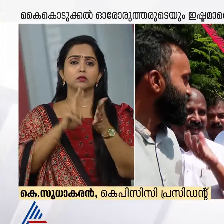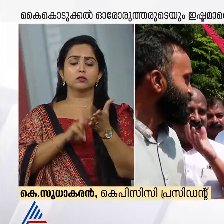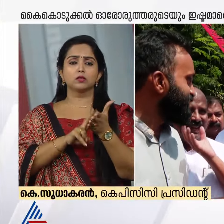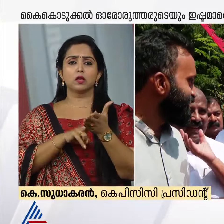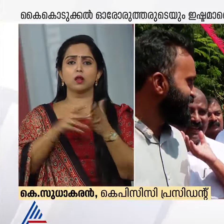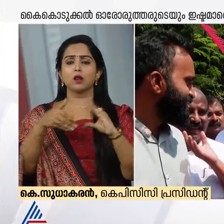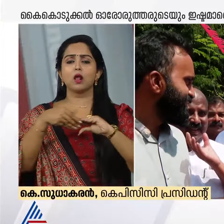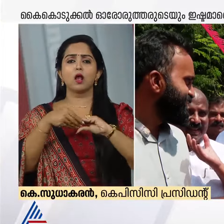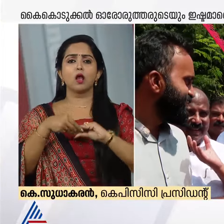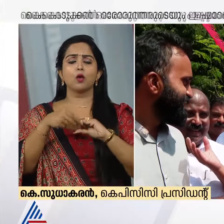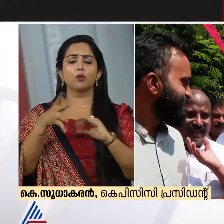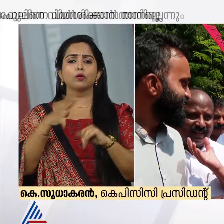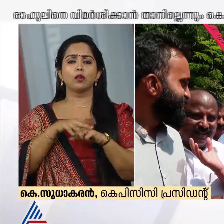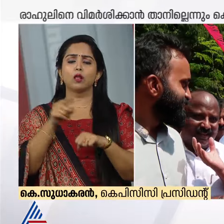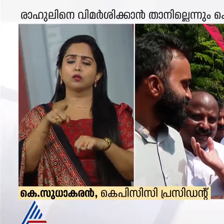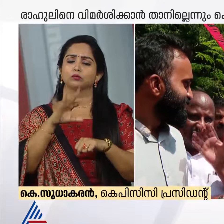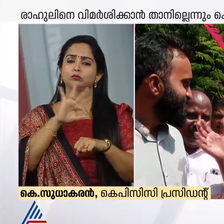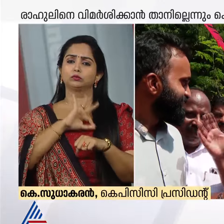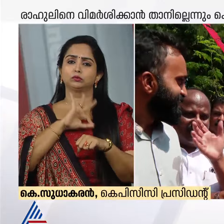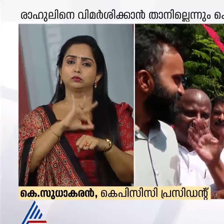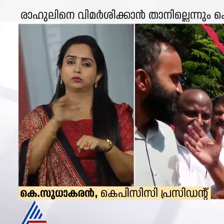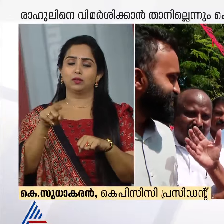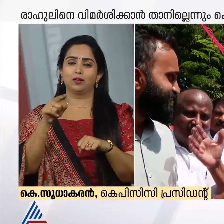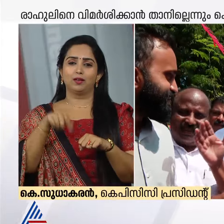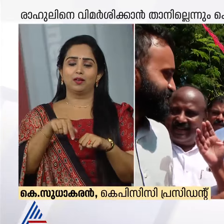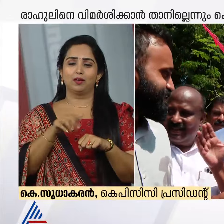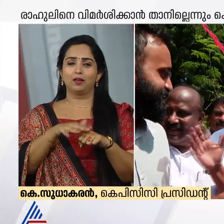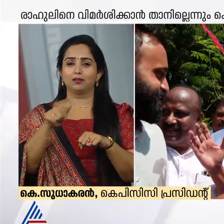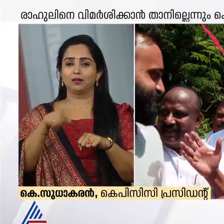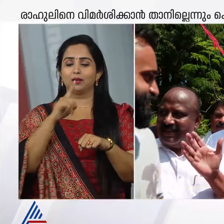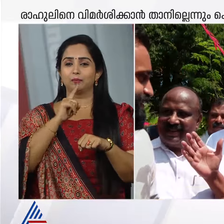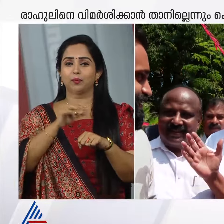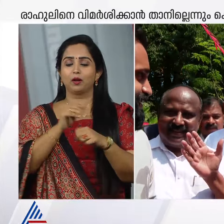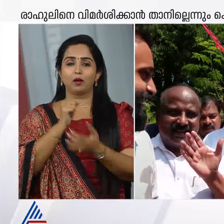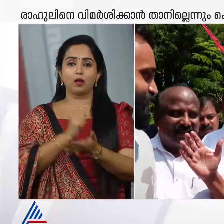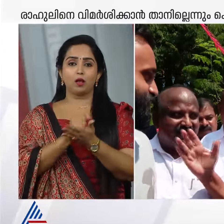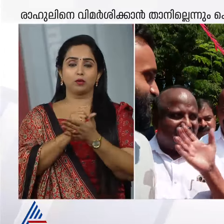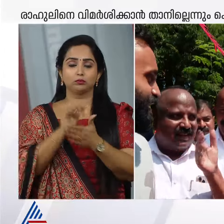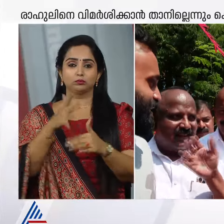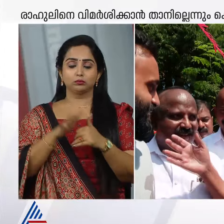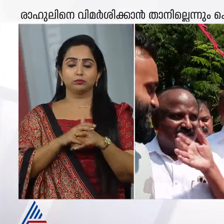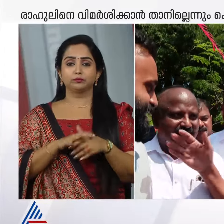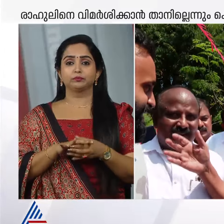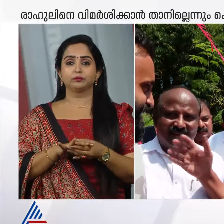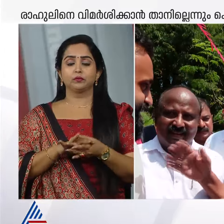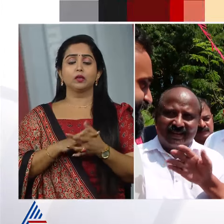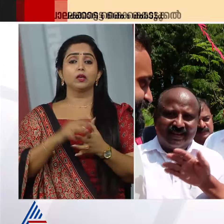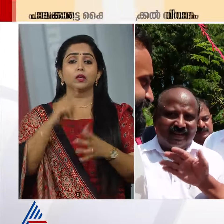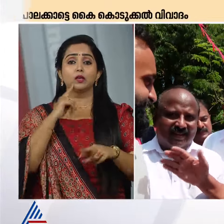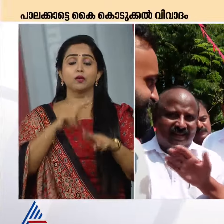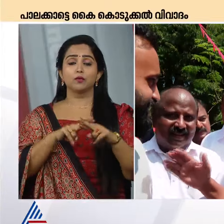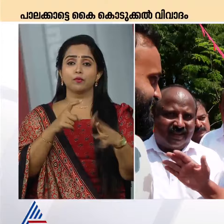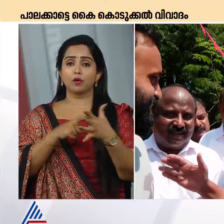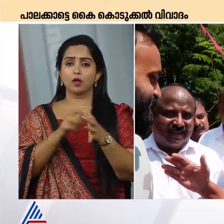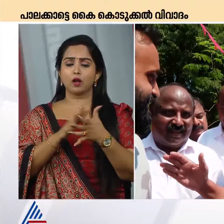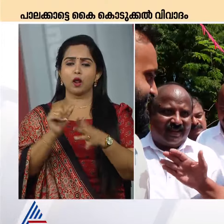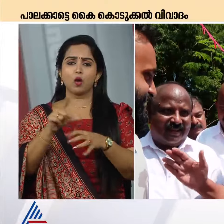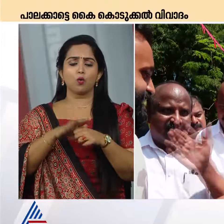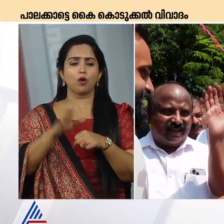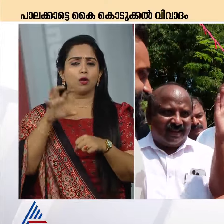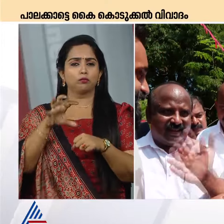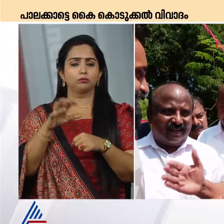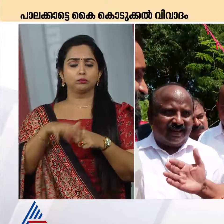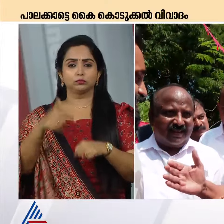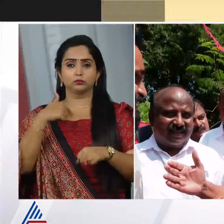ഉണ്ടായിട്ടുണ്ട്. അതൊക്കെ ഓരോ ഒരാളുടെ താല്പര്യവും ഇഷ്ടമാണ്, അതിനൊന്നും വിമർശനത്തിന് യാതൊരു കഥയുമില്ല. അതിനൊക്കെ ഞാനതിന് രാഹുലിനെ വിമർശിക്കാനൊന്നും ഞാനില്ല.